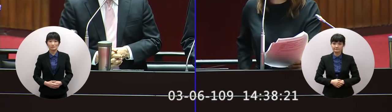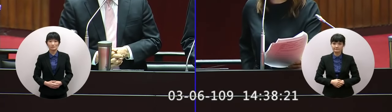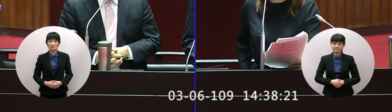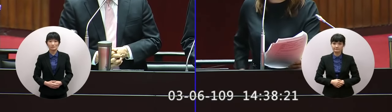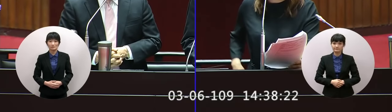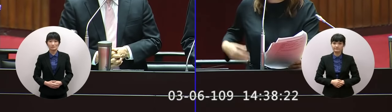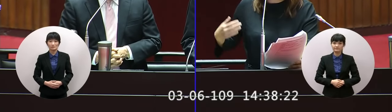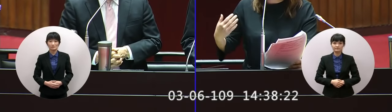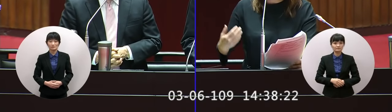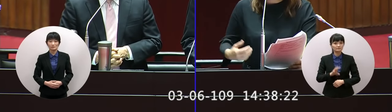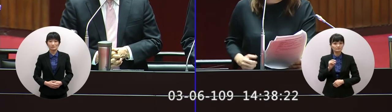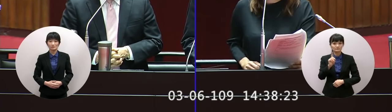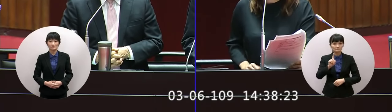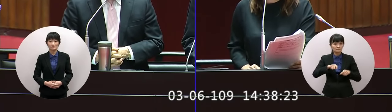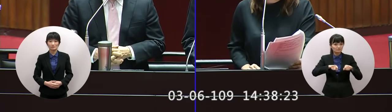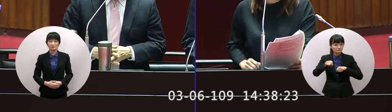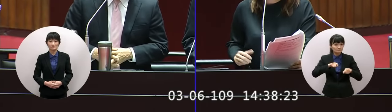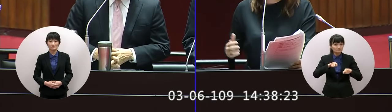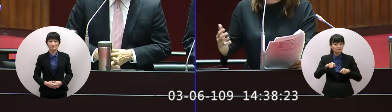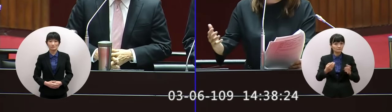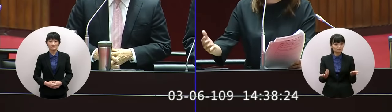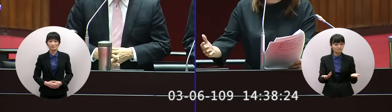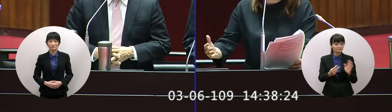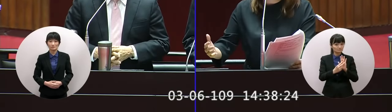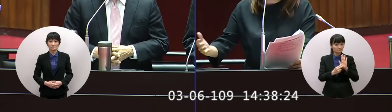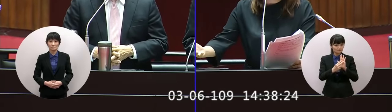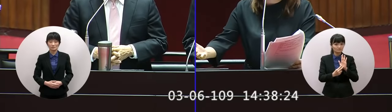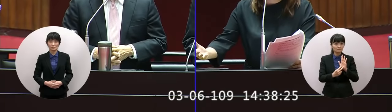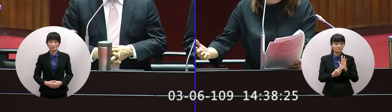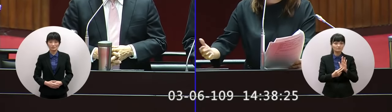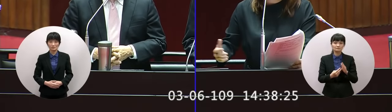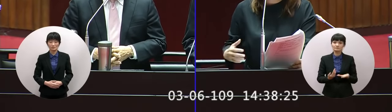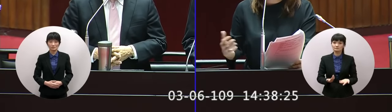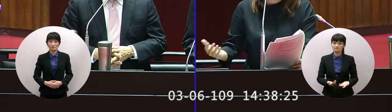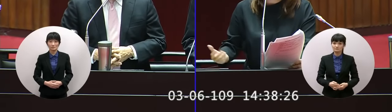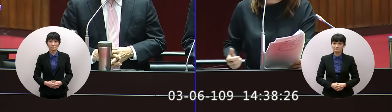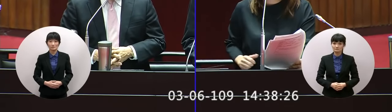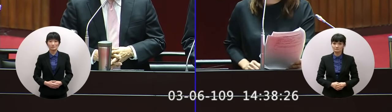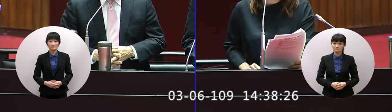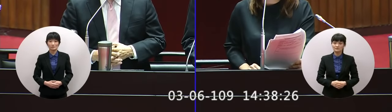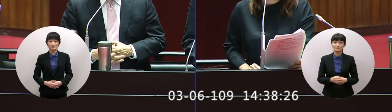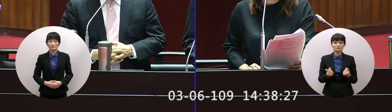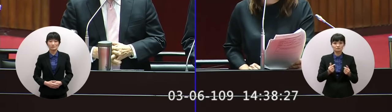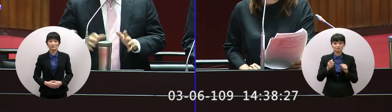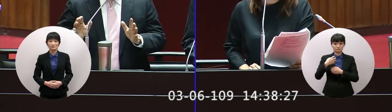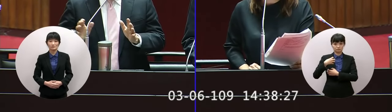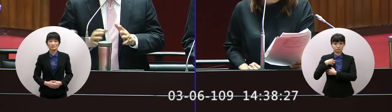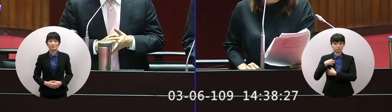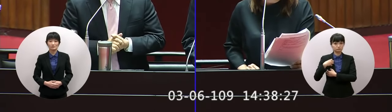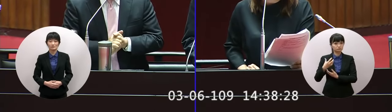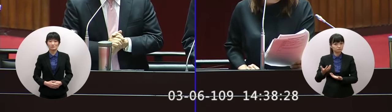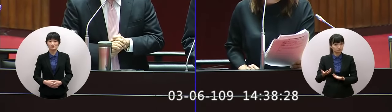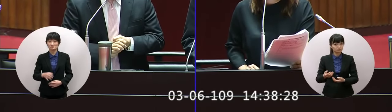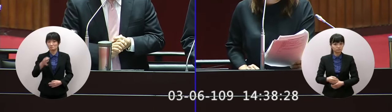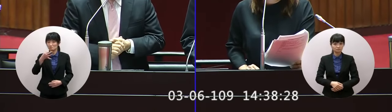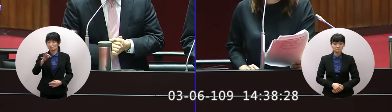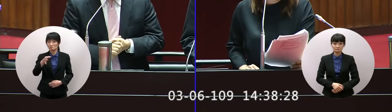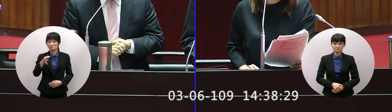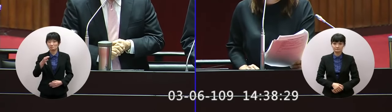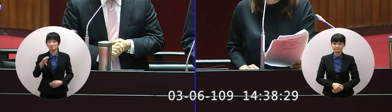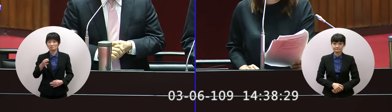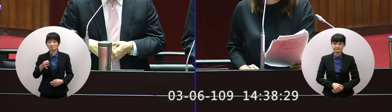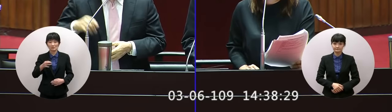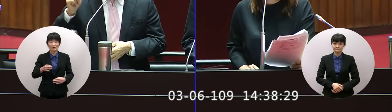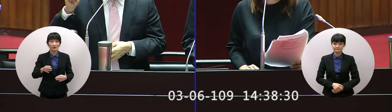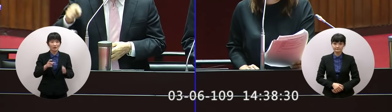分是不是有什么样的想法？我们不能只要求他买，可能部队可以啦。 价钱是一时一